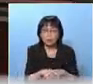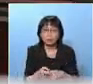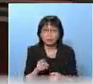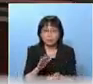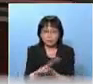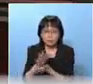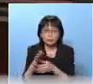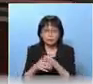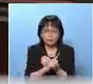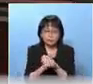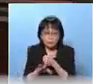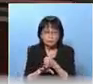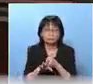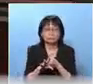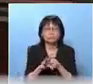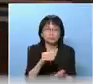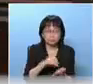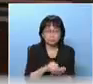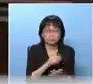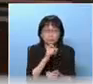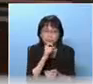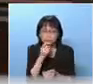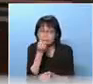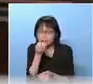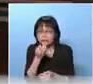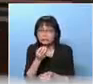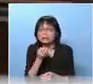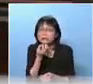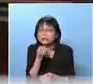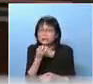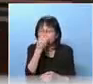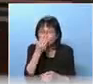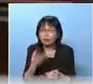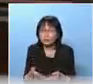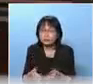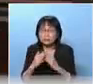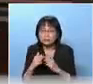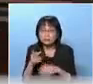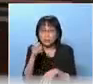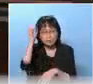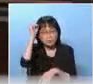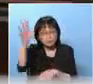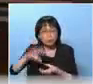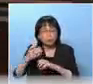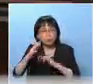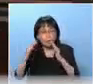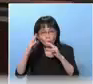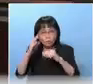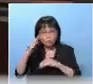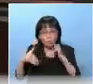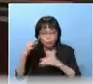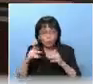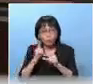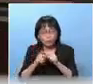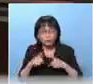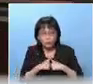明確支持香港去建設國際的創科中心，所以我們必須在這一方面是要